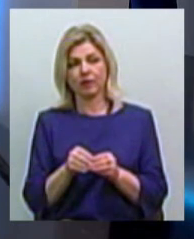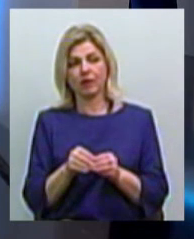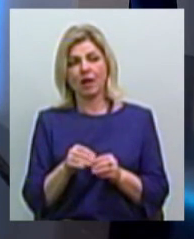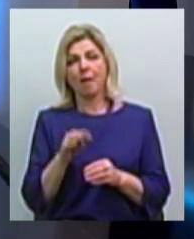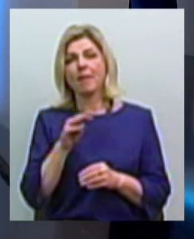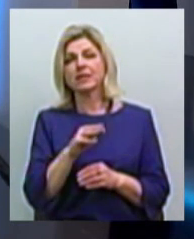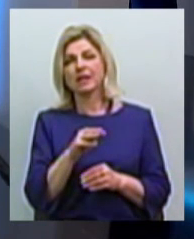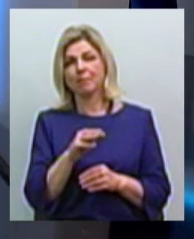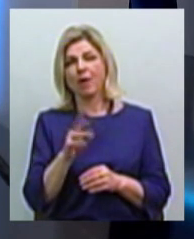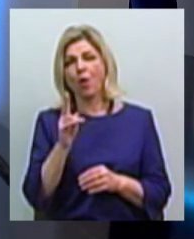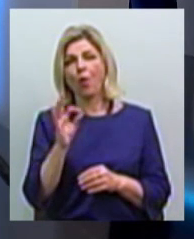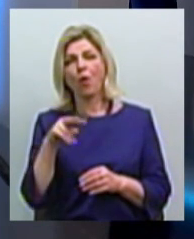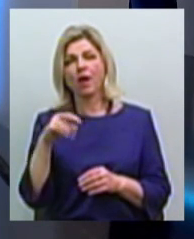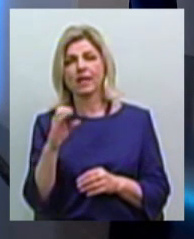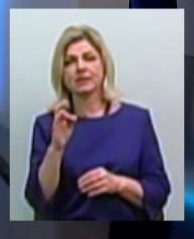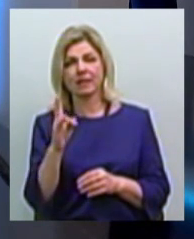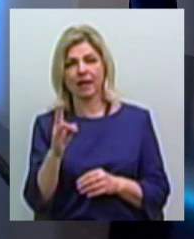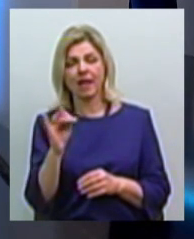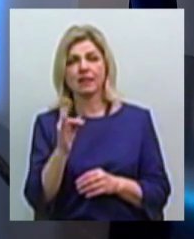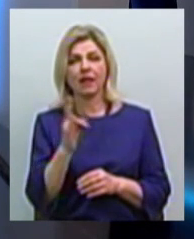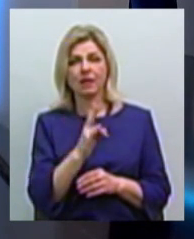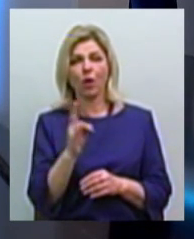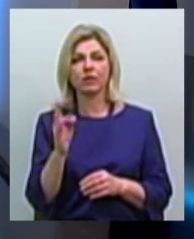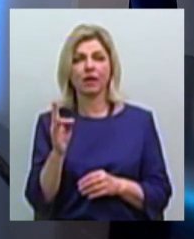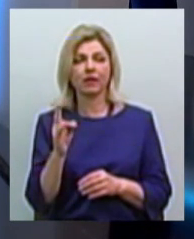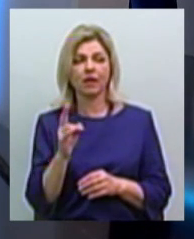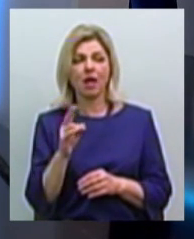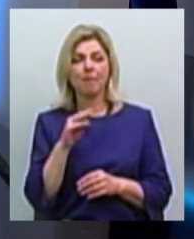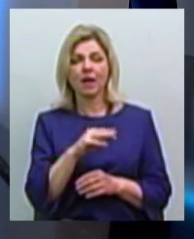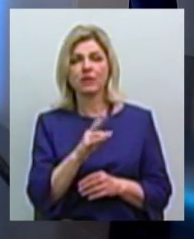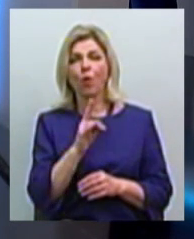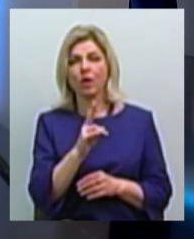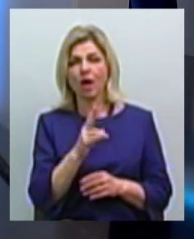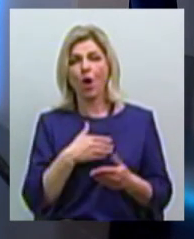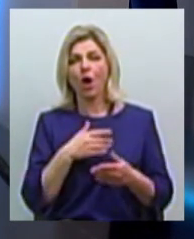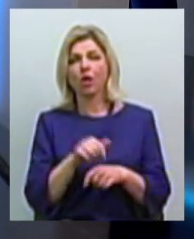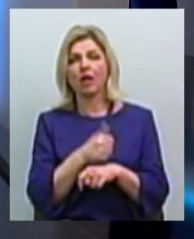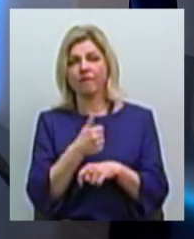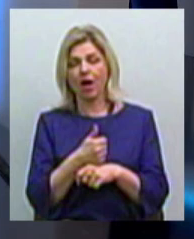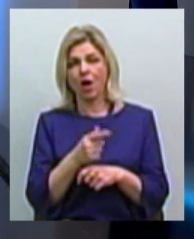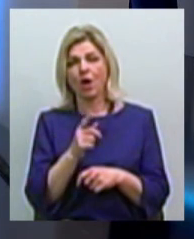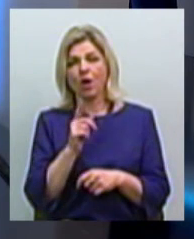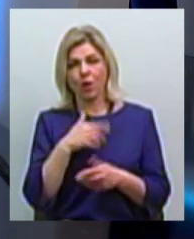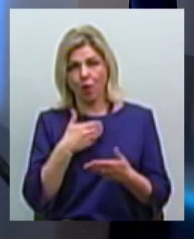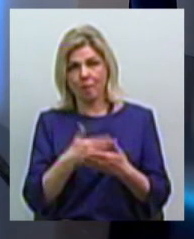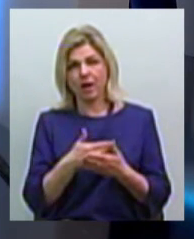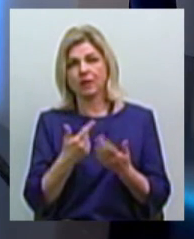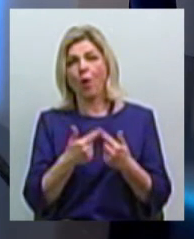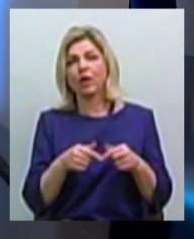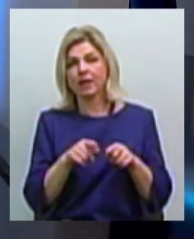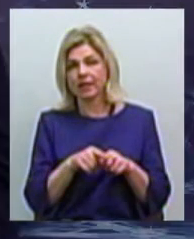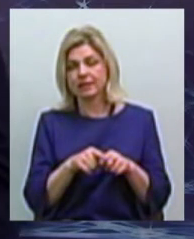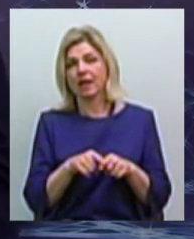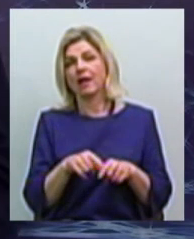Максимом Колеснюковим та Наталією Гнатушею. Максим Колесніков – це голова громадської організації «Центр молодіжної політики Миколаївщини», та